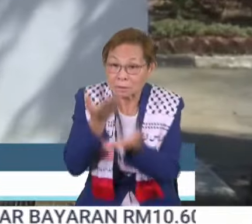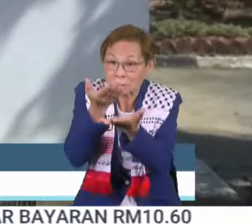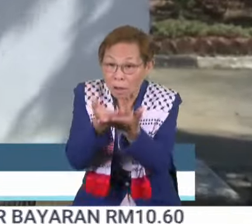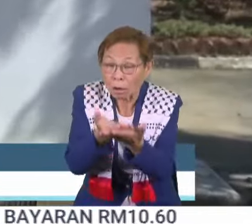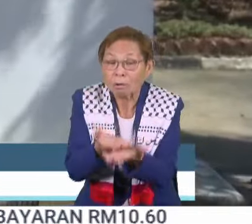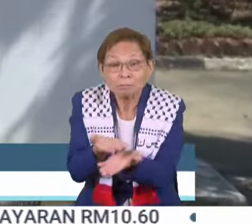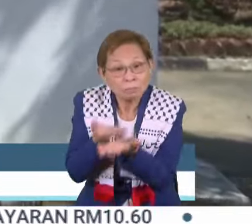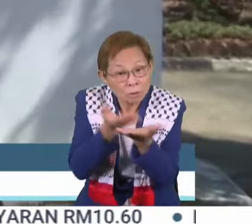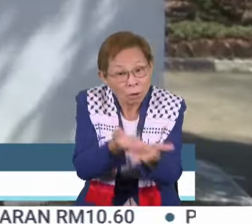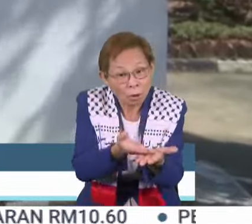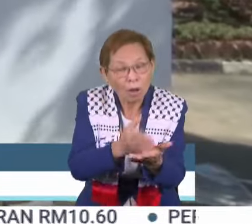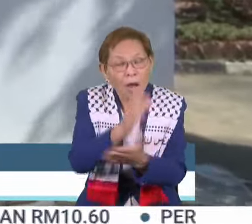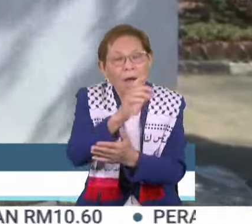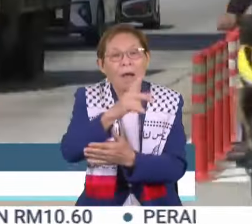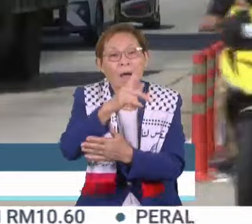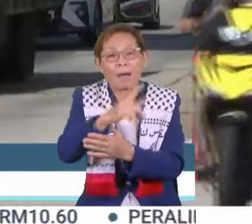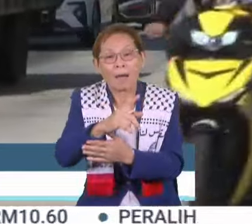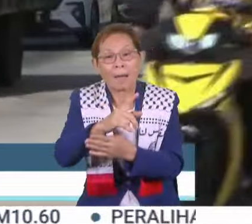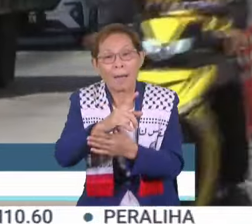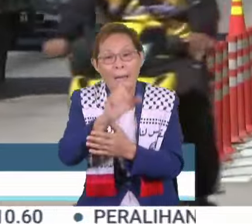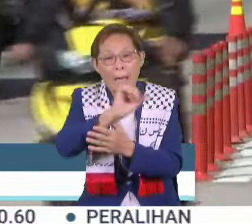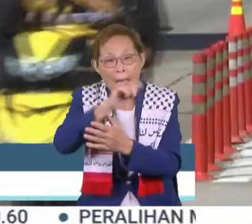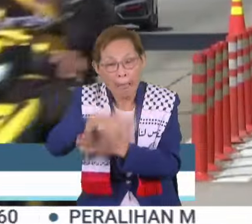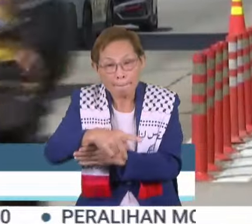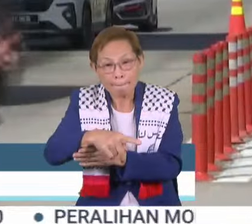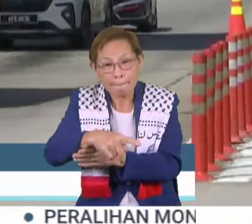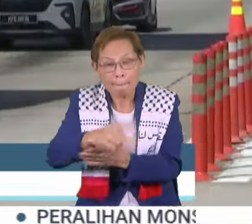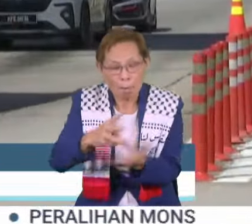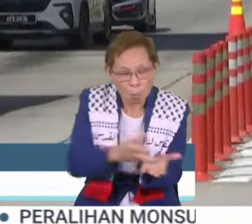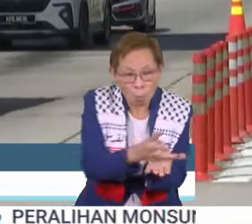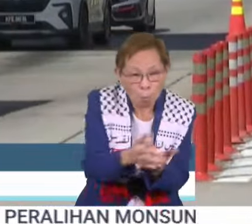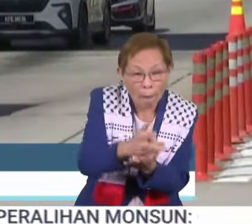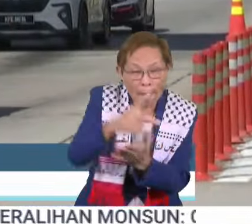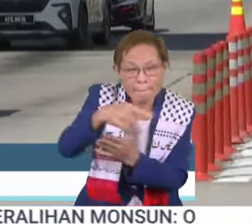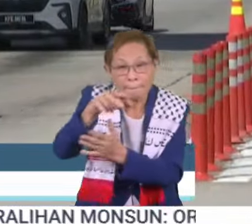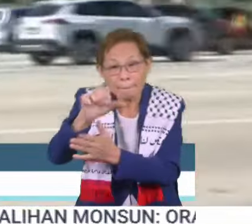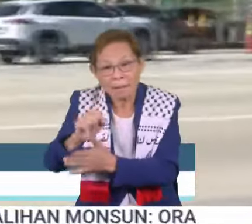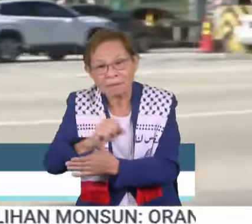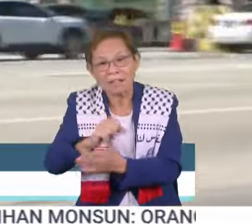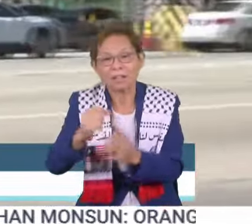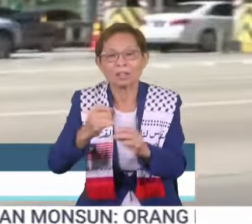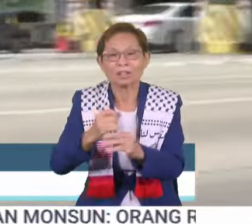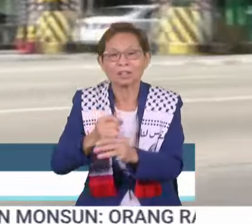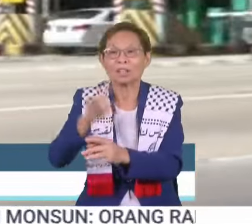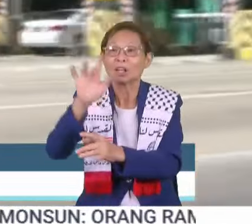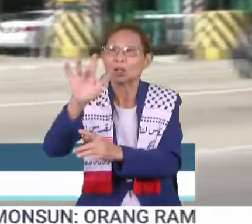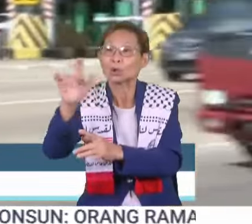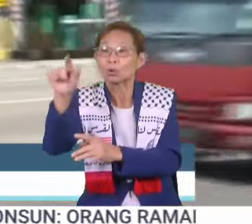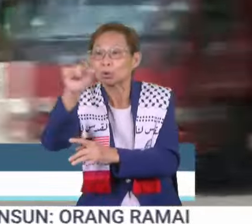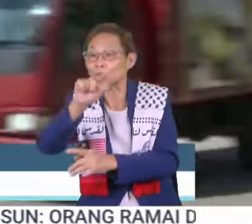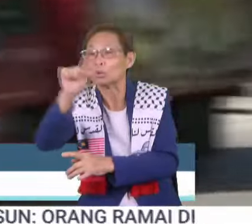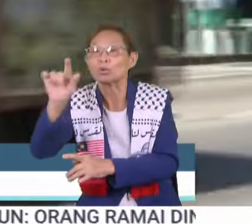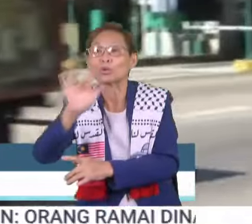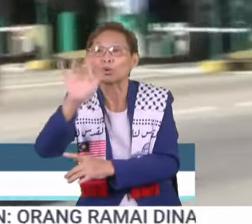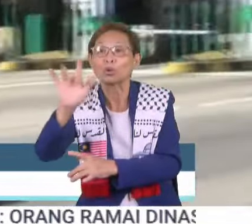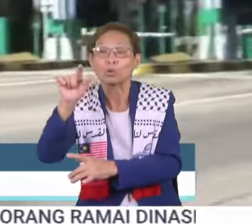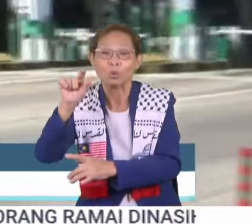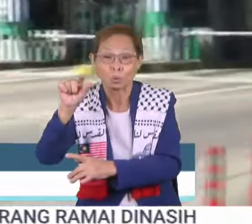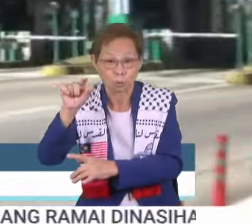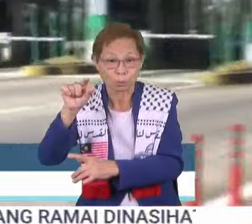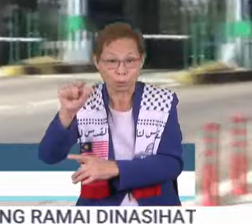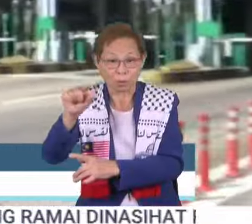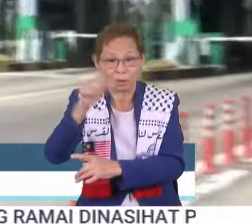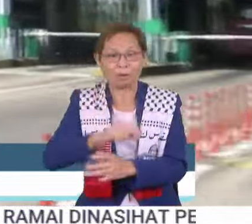untuk menggunakan aplikasi PLAS, Waze dan Google Map untuk mendapatkan pelan perjalanan yang lebih baik dan